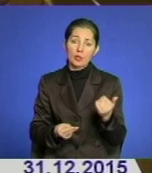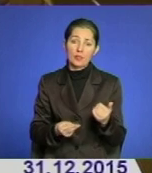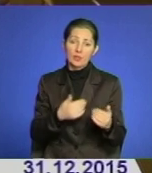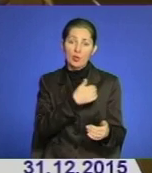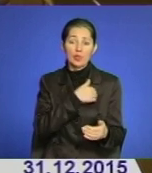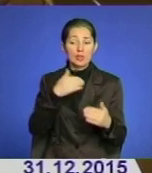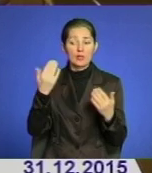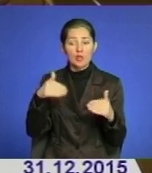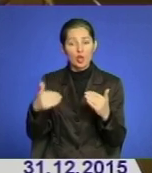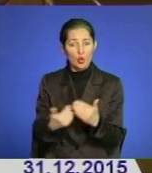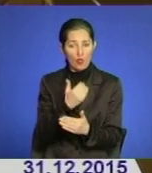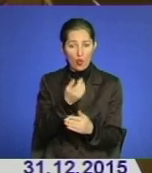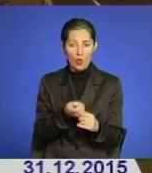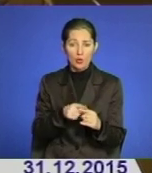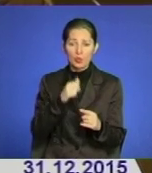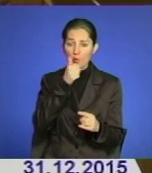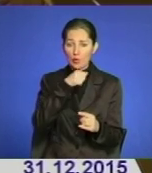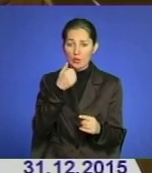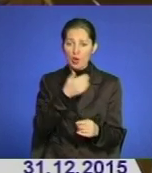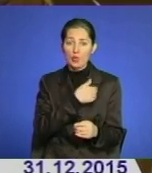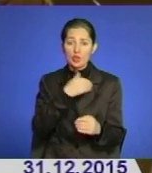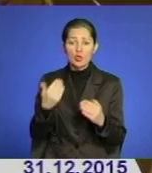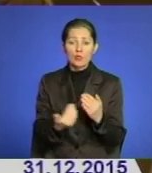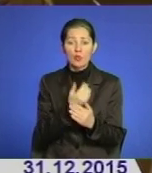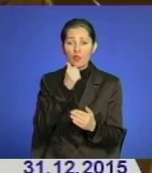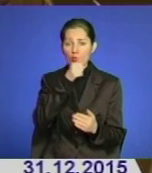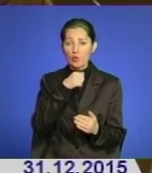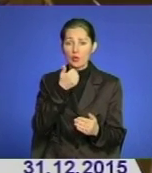вже нового того року, хочеться, щоб в новому році нам